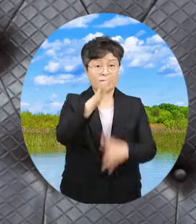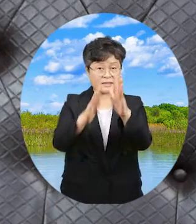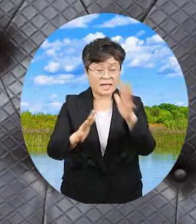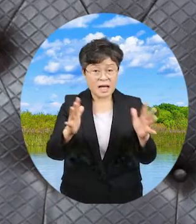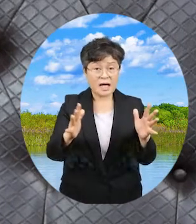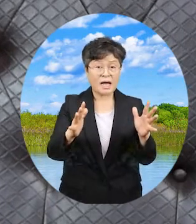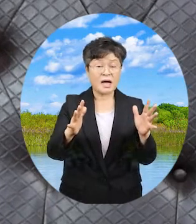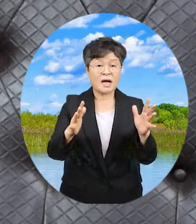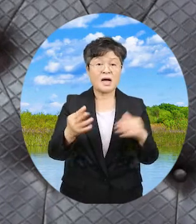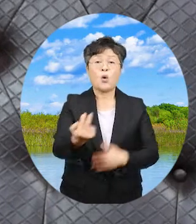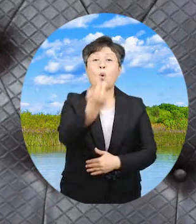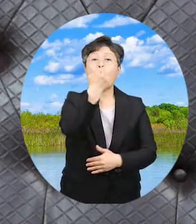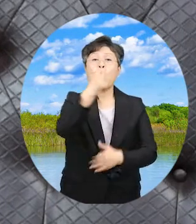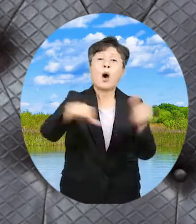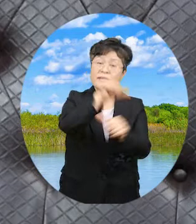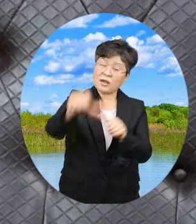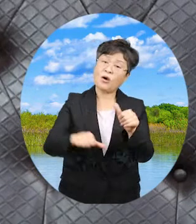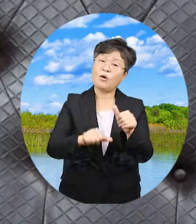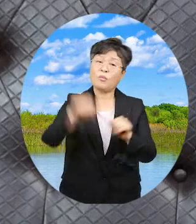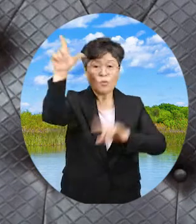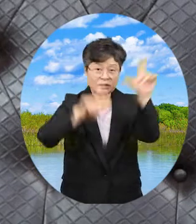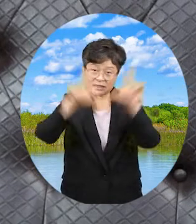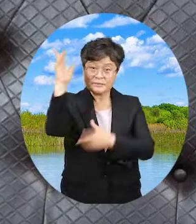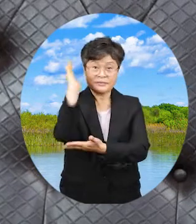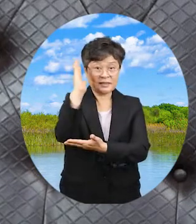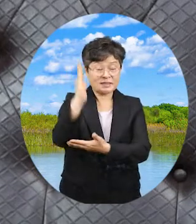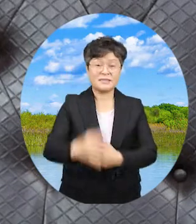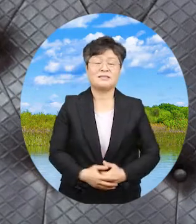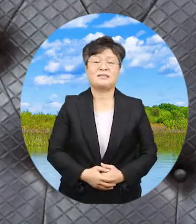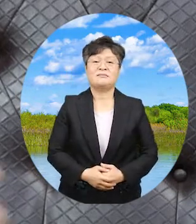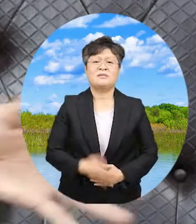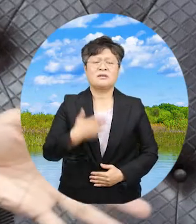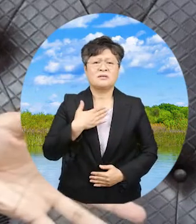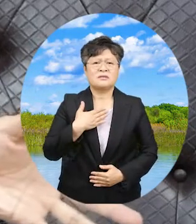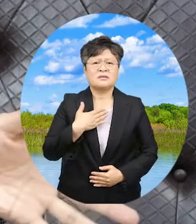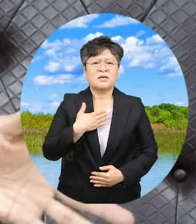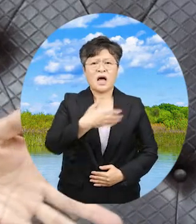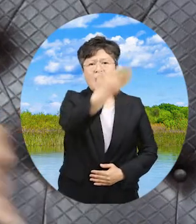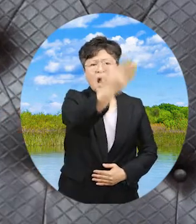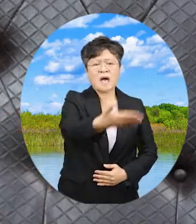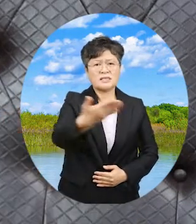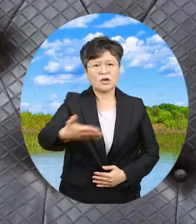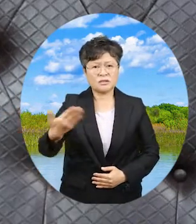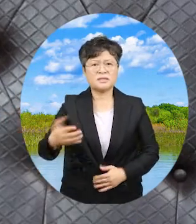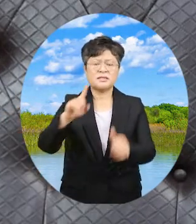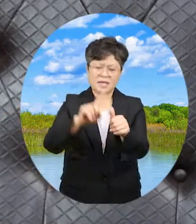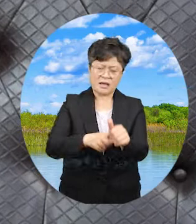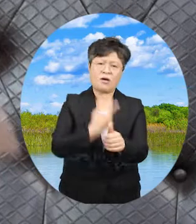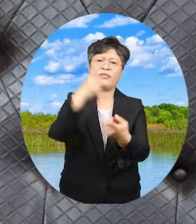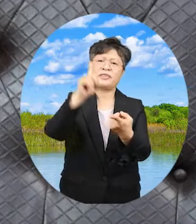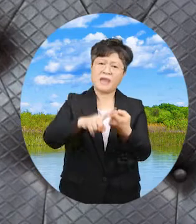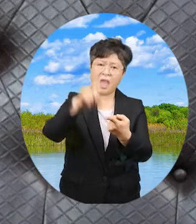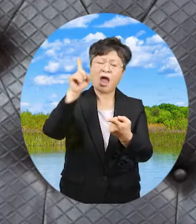하천 제방 내에다가 제외지라고 하는데 제내지라고 하는데 하천 제내에다가 산책로를 만들게 되고 그러면은 산책로만